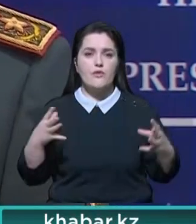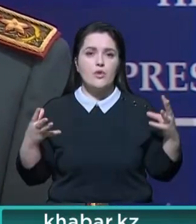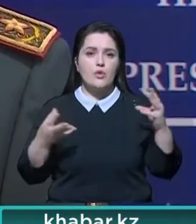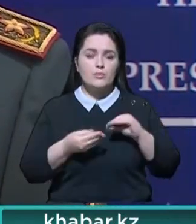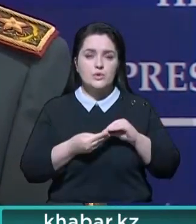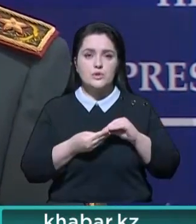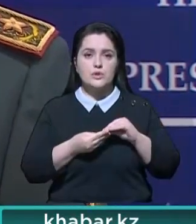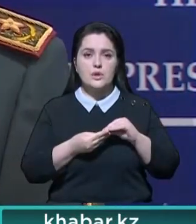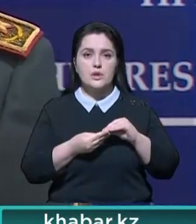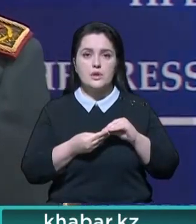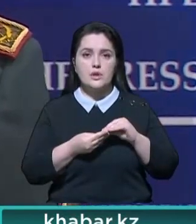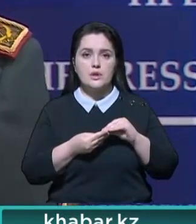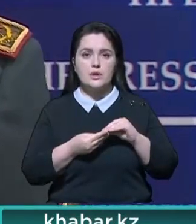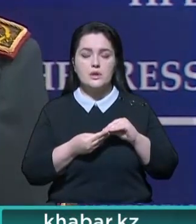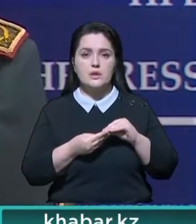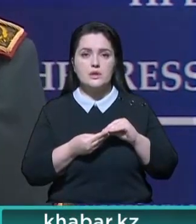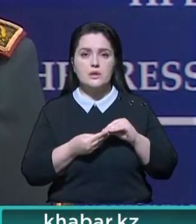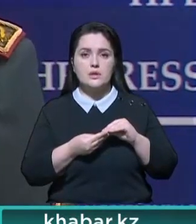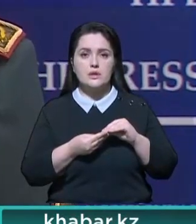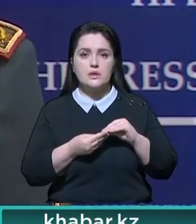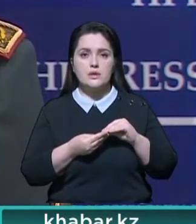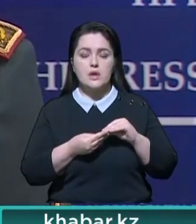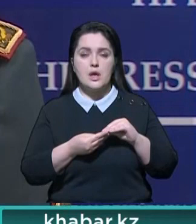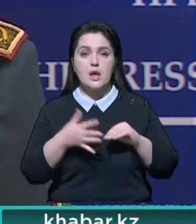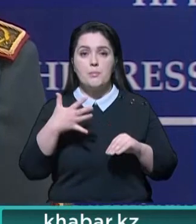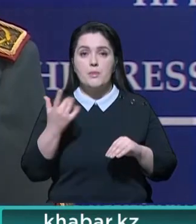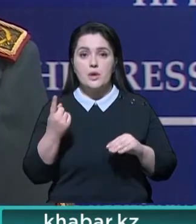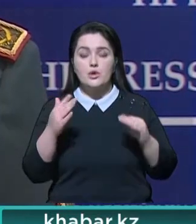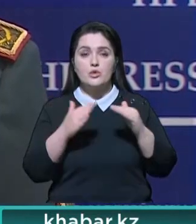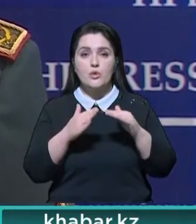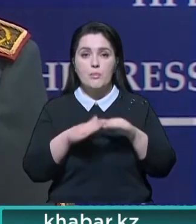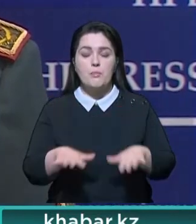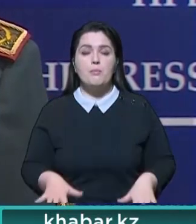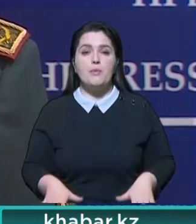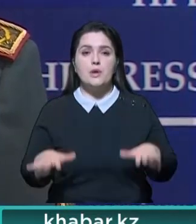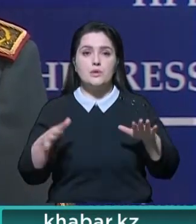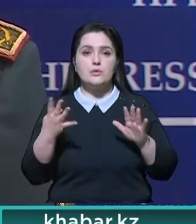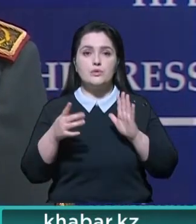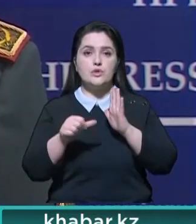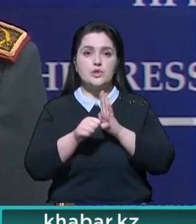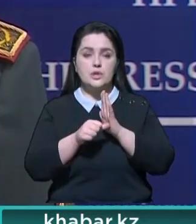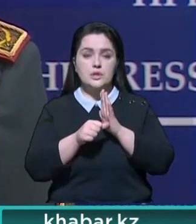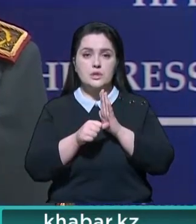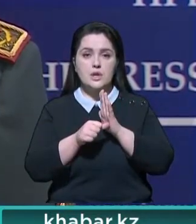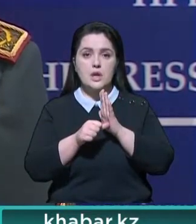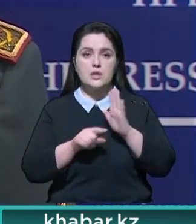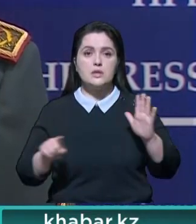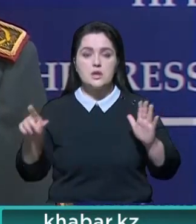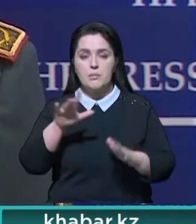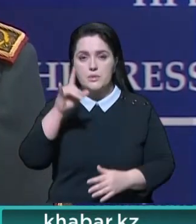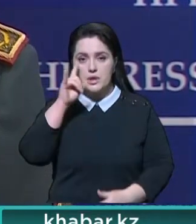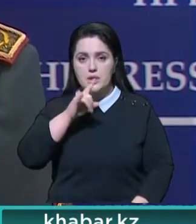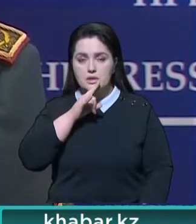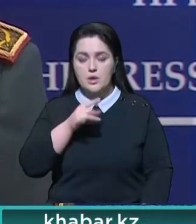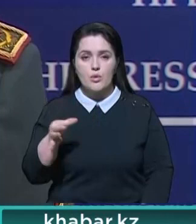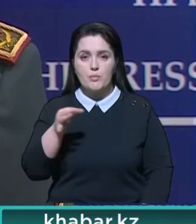сложности на сегодняшний час 51 дом потоплен. Это 45 на территории западно-казахстанской